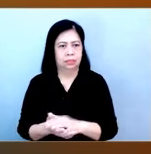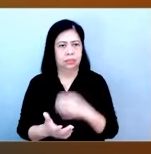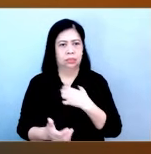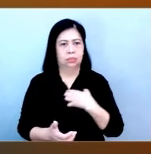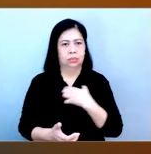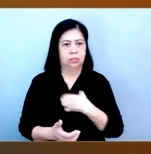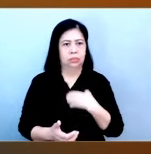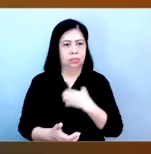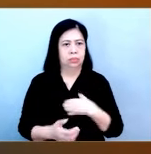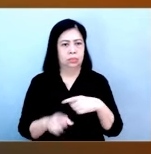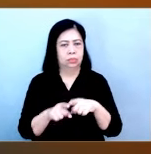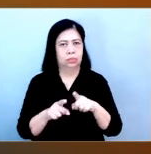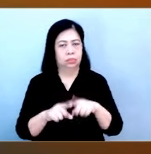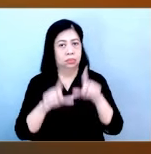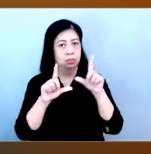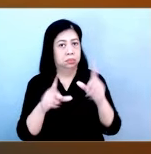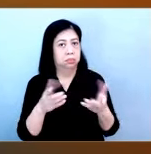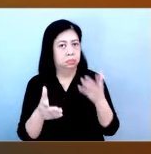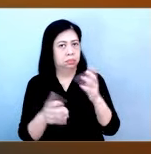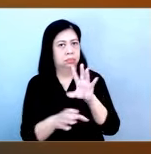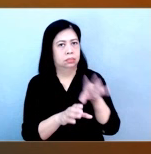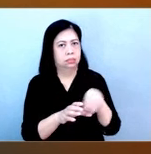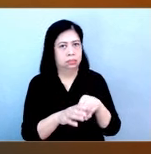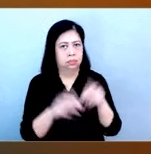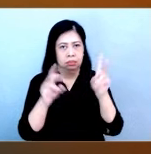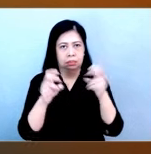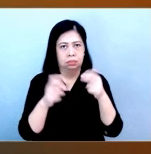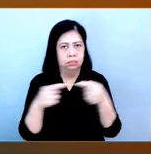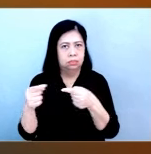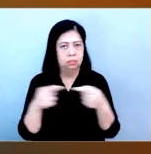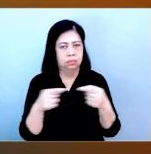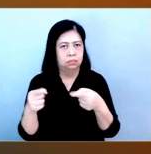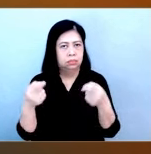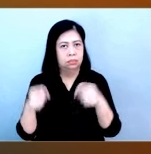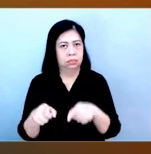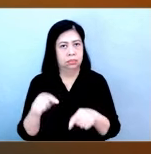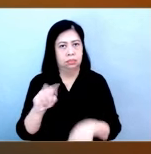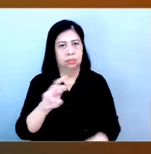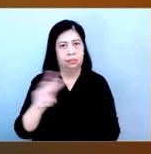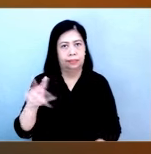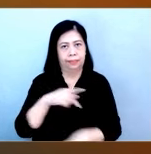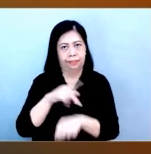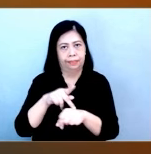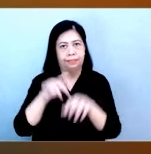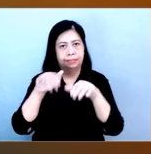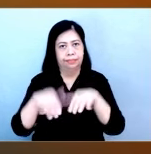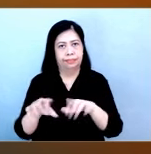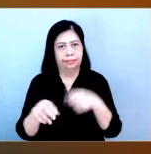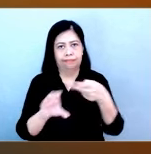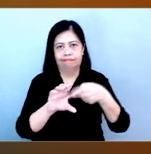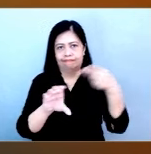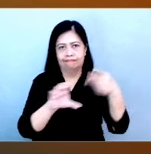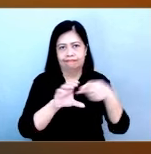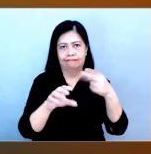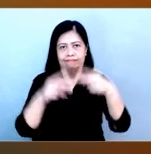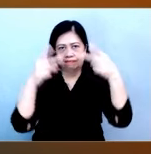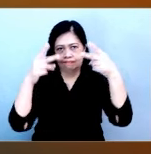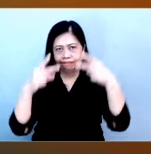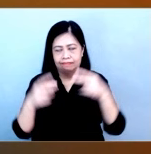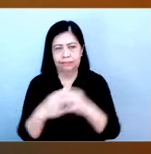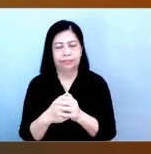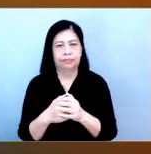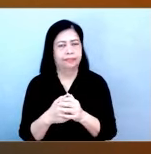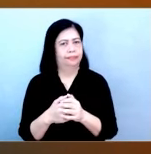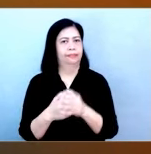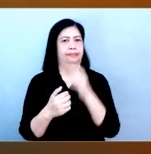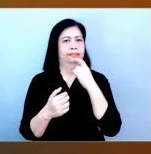sa paratang na posibleng may kinalaman daw sa agawan ng teritoryo sa West Philippine Sea ang pag-atake ng hackers. Malisyoso